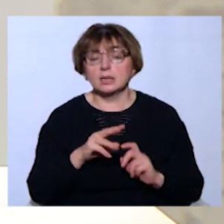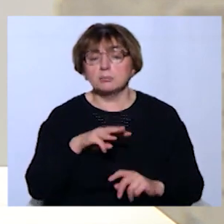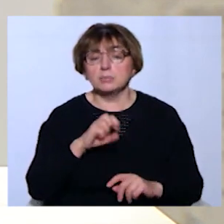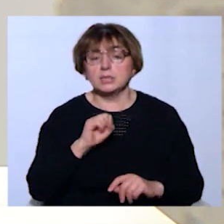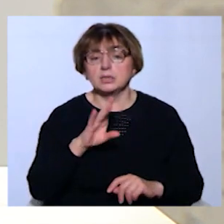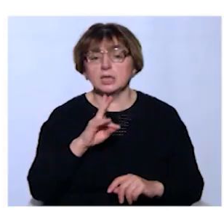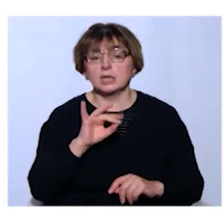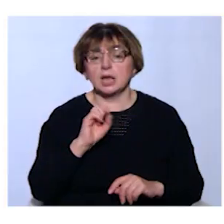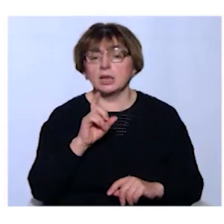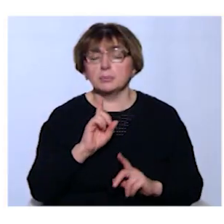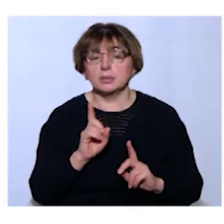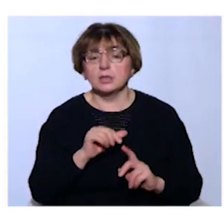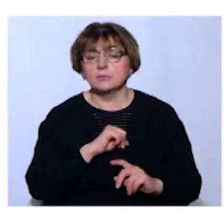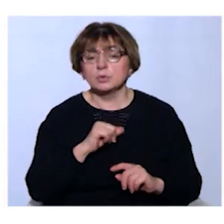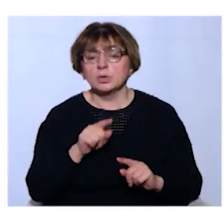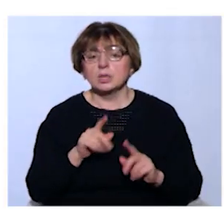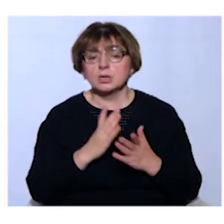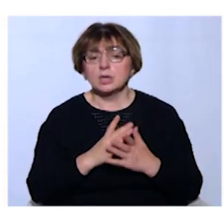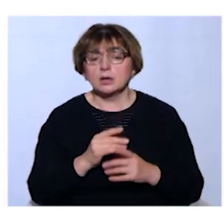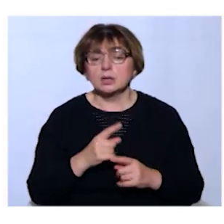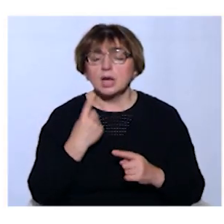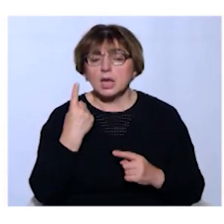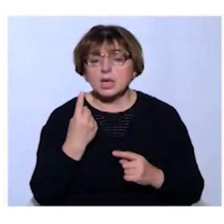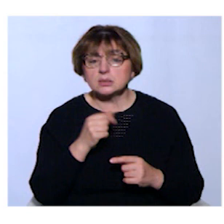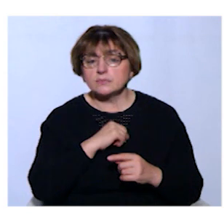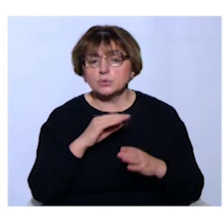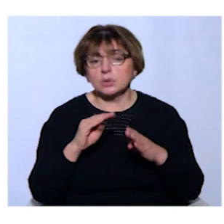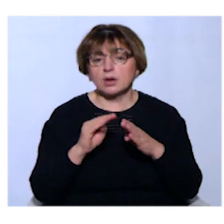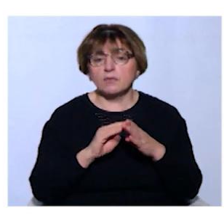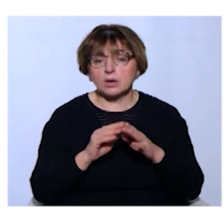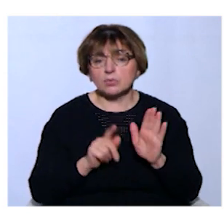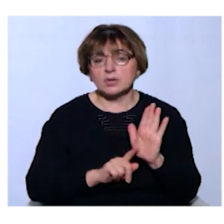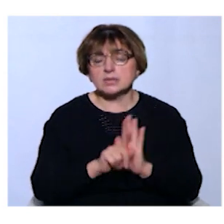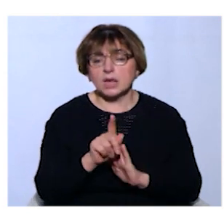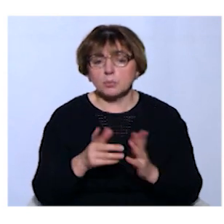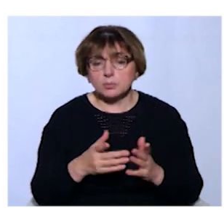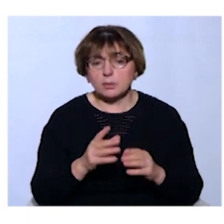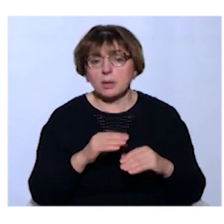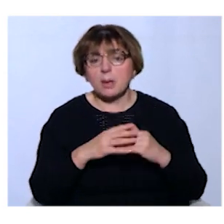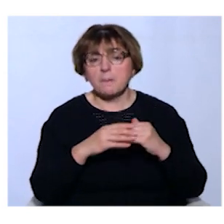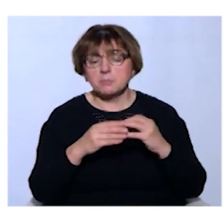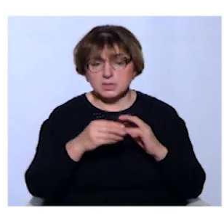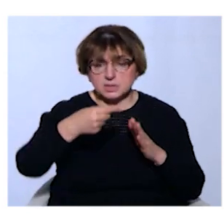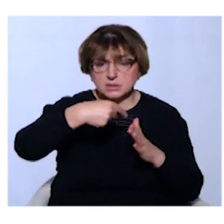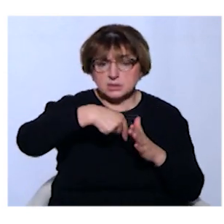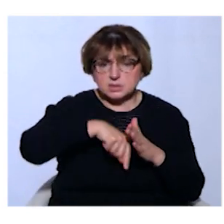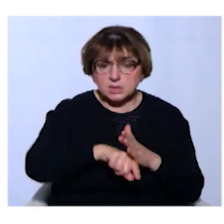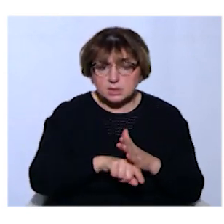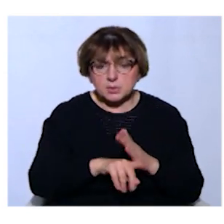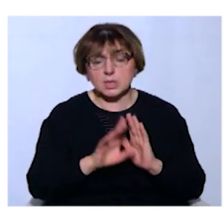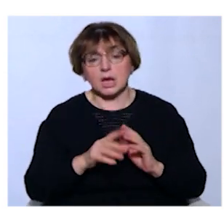მინერალები. მინერალები არის ერთგვაროვანი წარმონაქმნები მიწის სიღრმეში ან